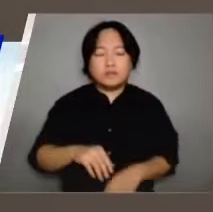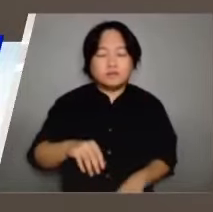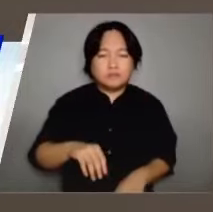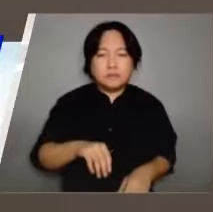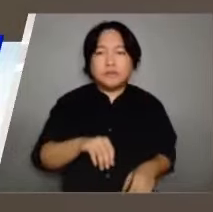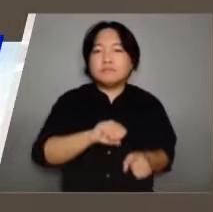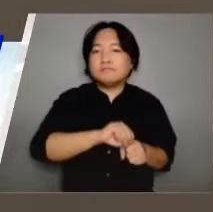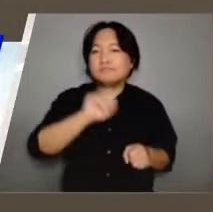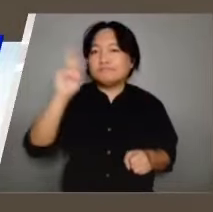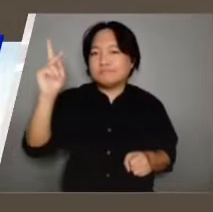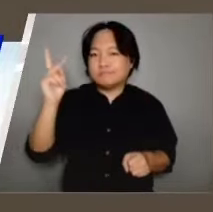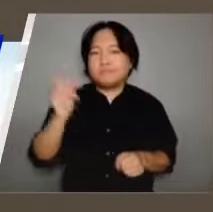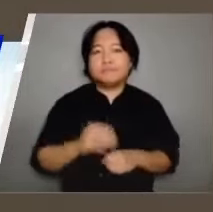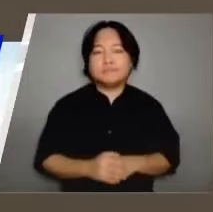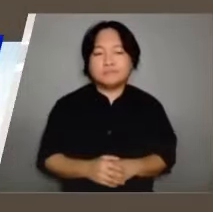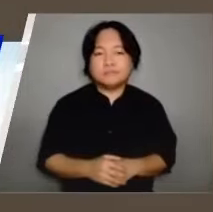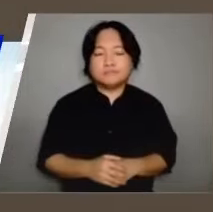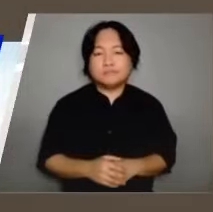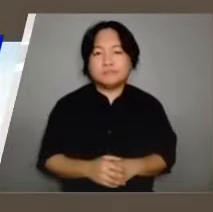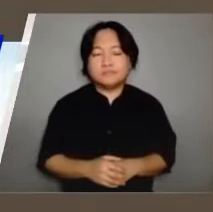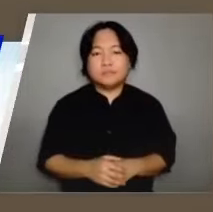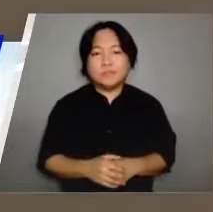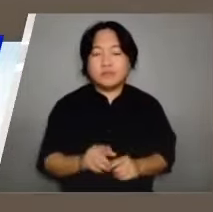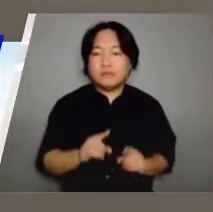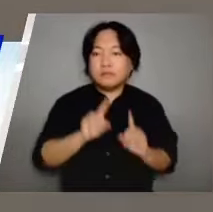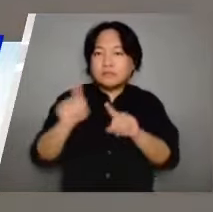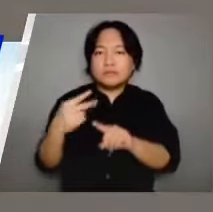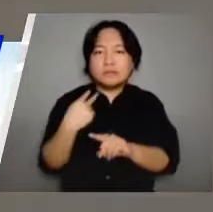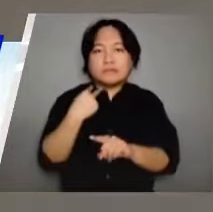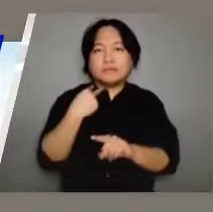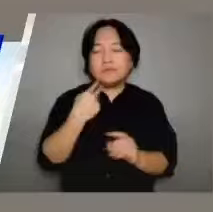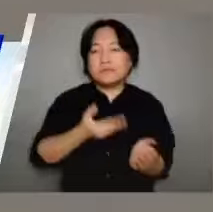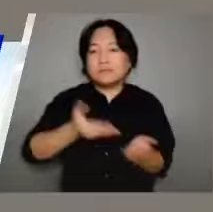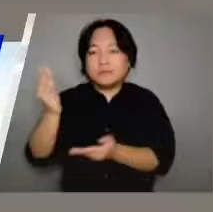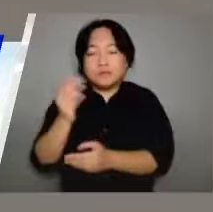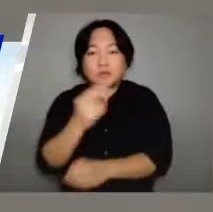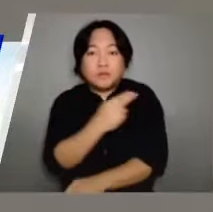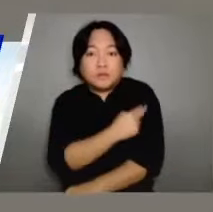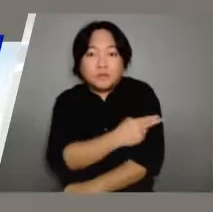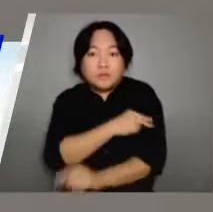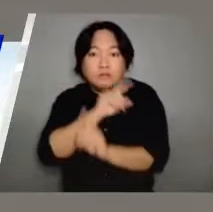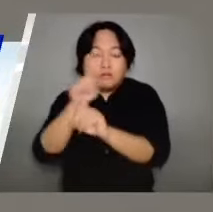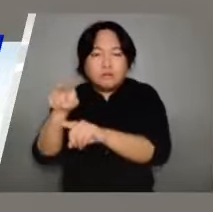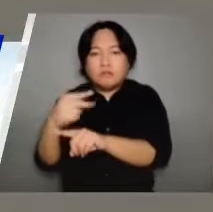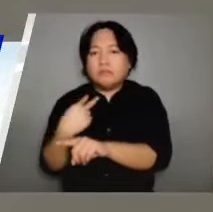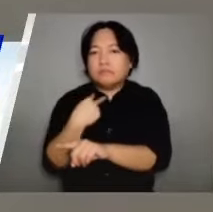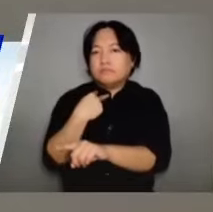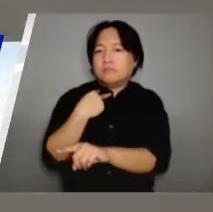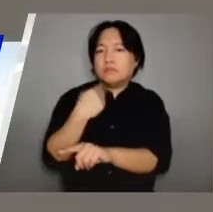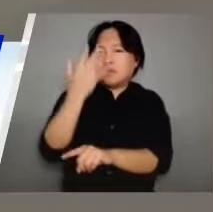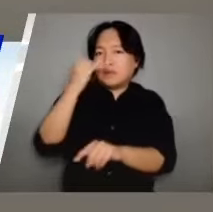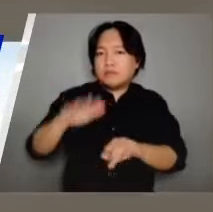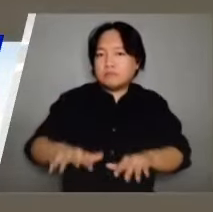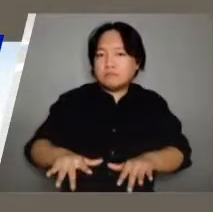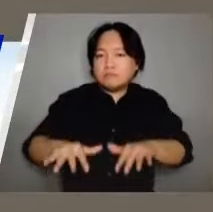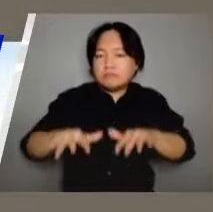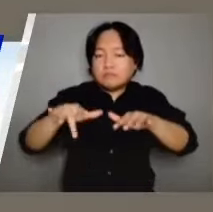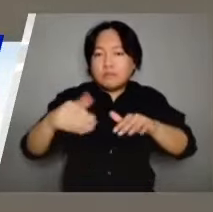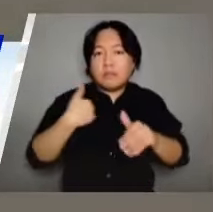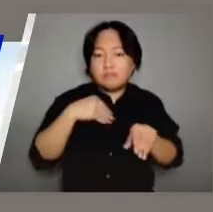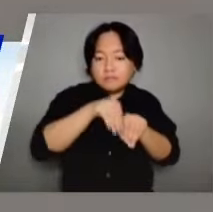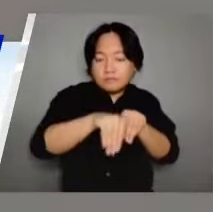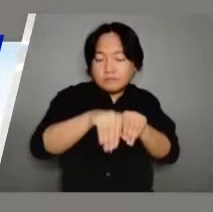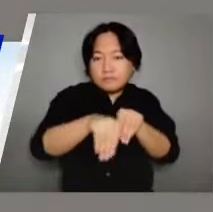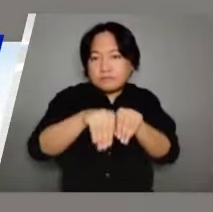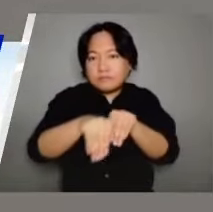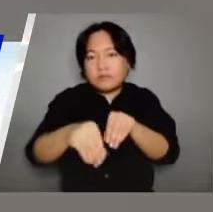nadaanan ang kalsada papunta sa ospital. Nalubog din sa tubig ang mga tanim na palay. Nang tumila naman ang ulan,